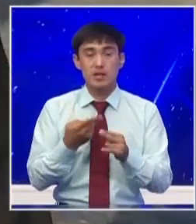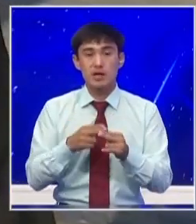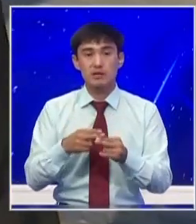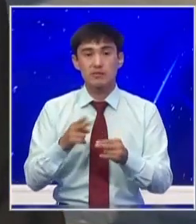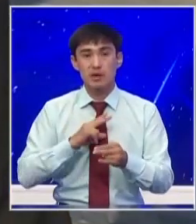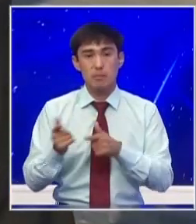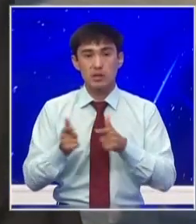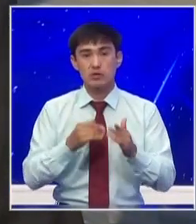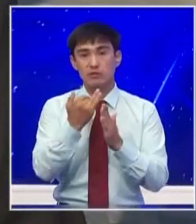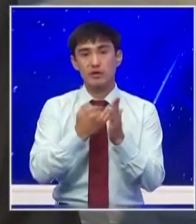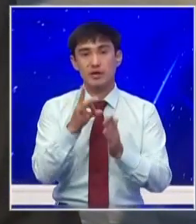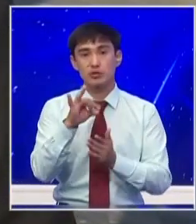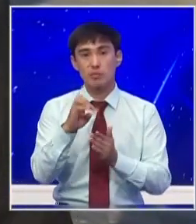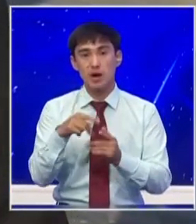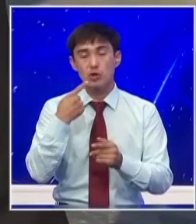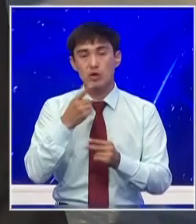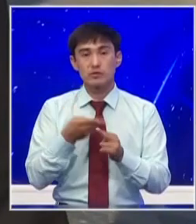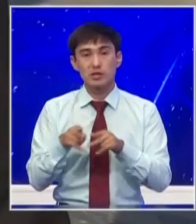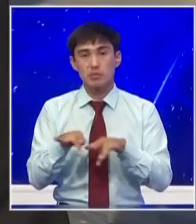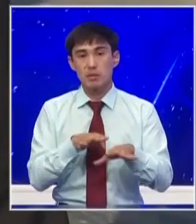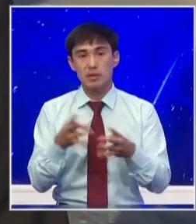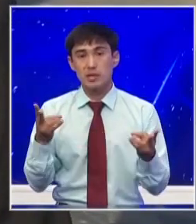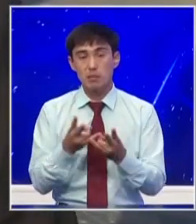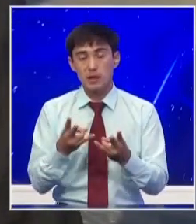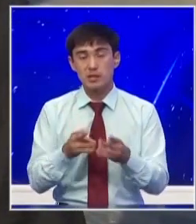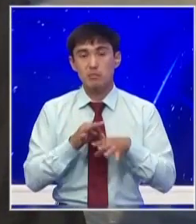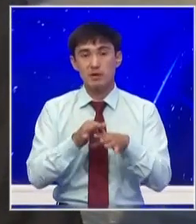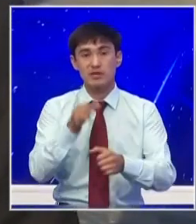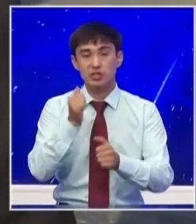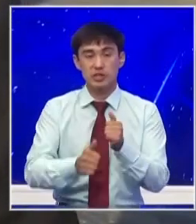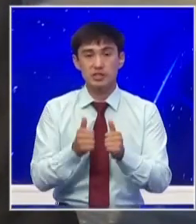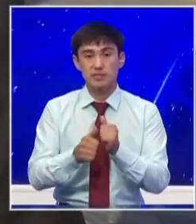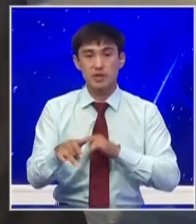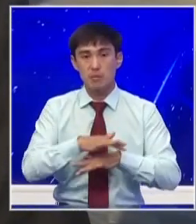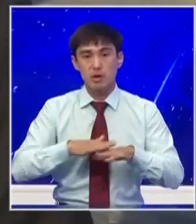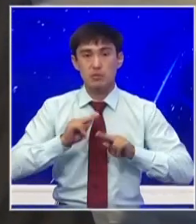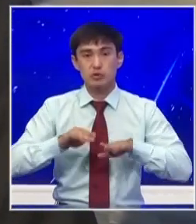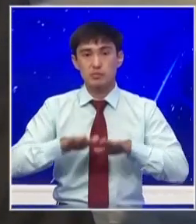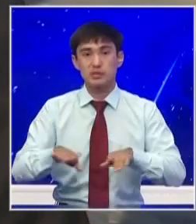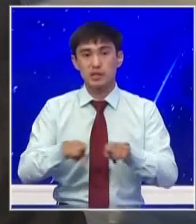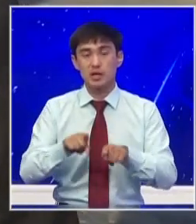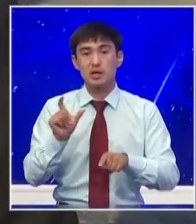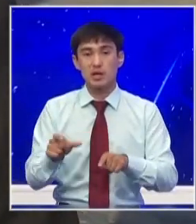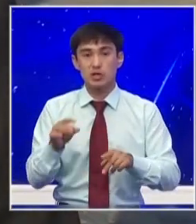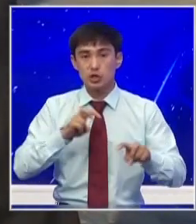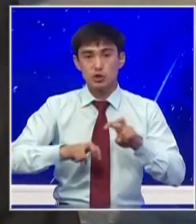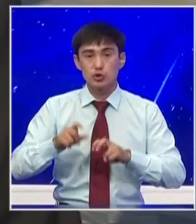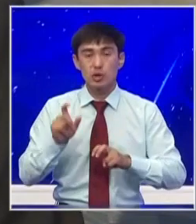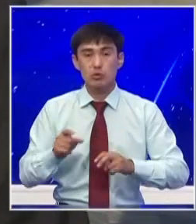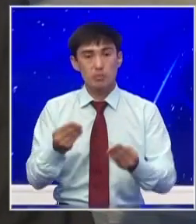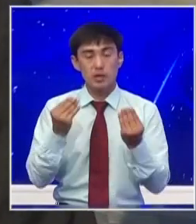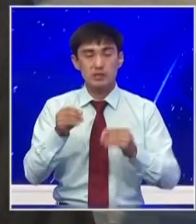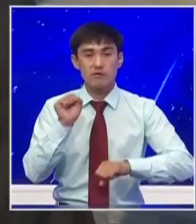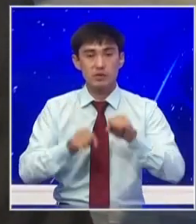я приготовил резюме. Хочу отметить, что такие мероприятия необходимо проводить чаще. Ярмарка вакансий для таких, как я, ищущих работу,